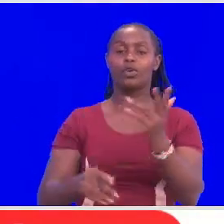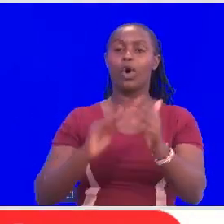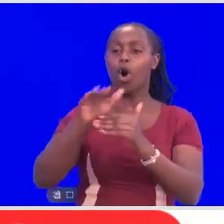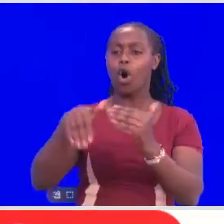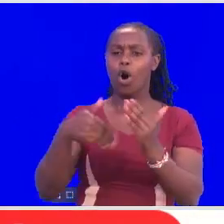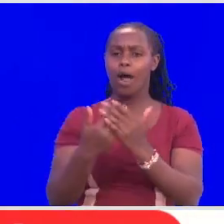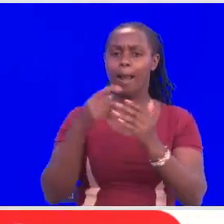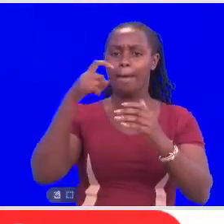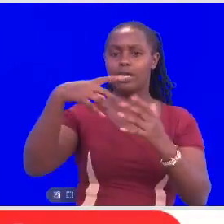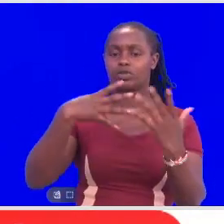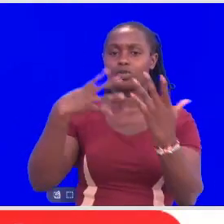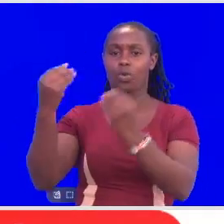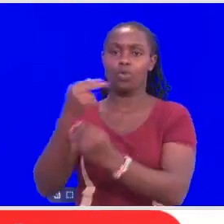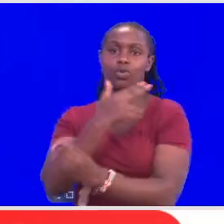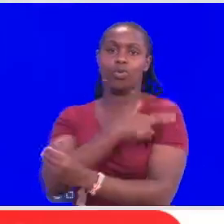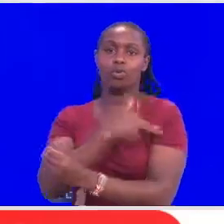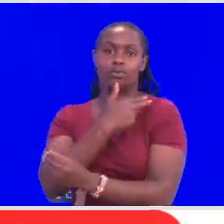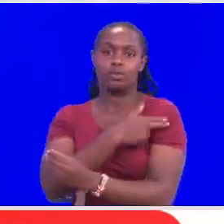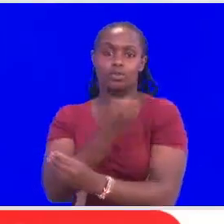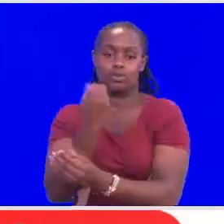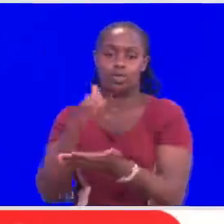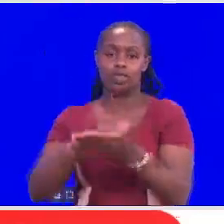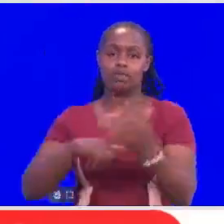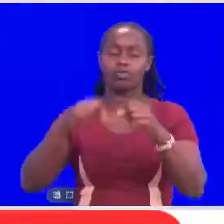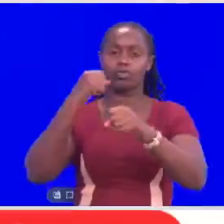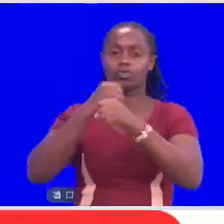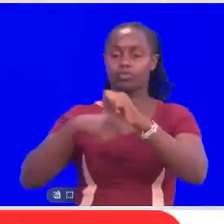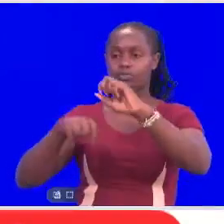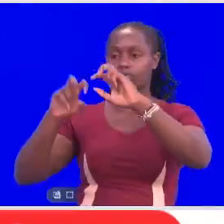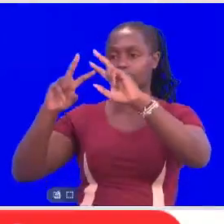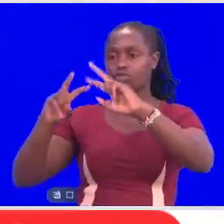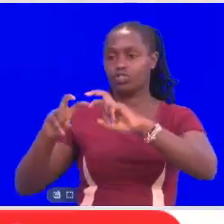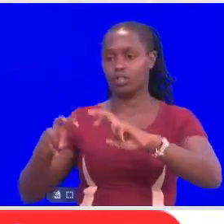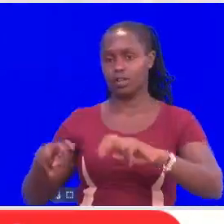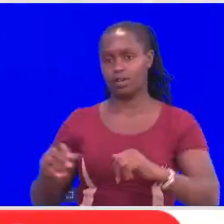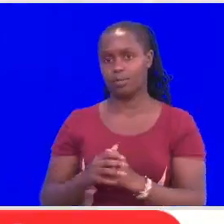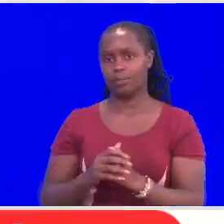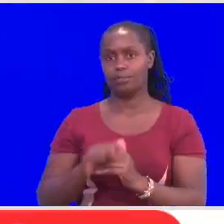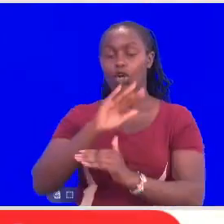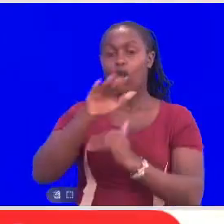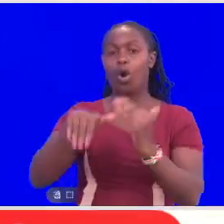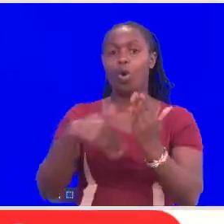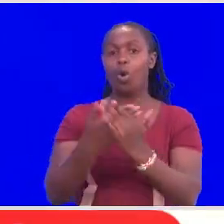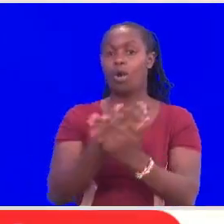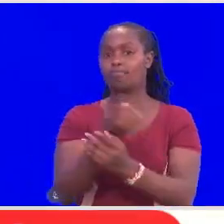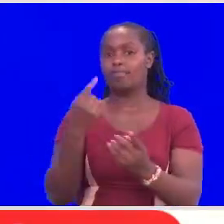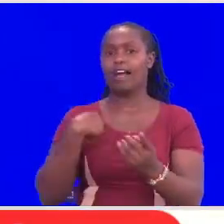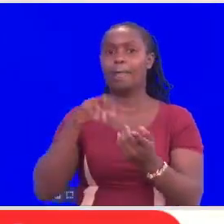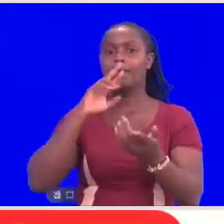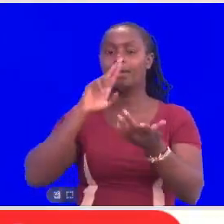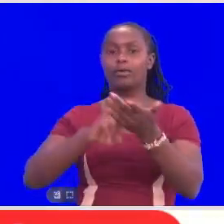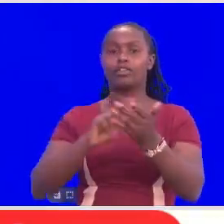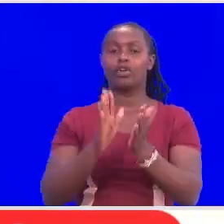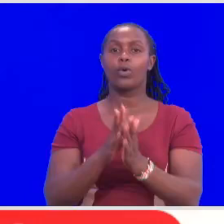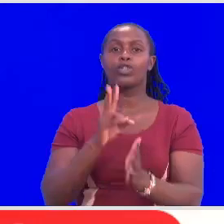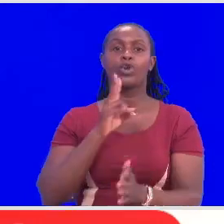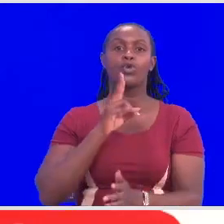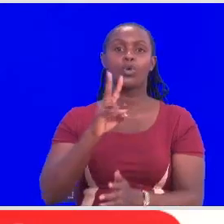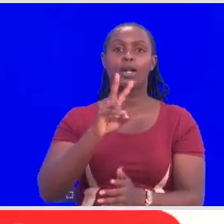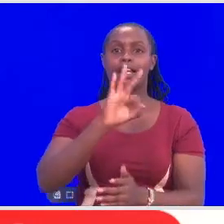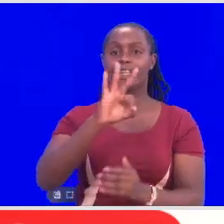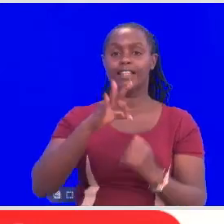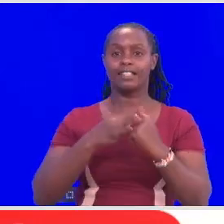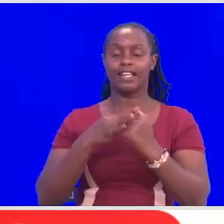kupelekwa katika vituo vya afya ili kukaguliwa. Washukiwa hao wameshtakiwa na makosa